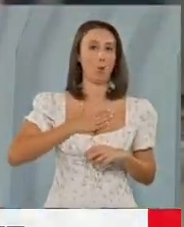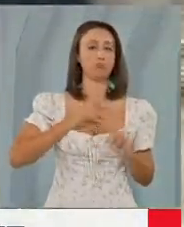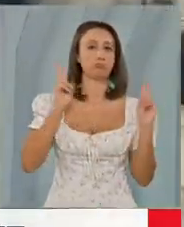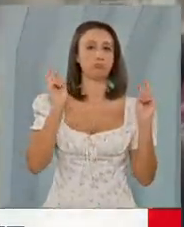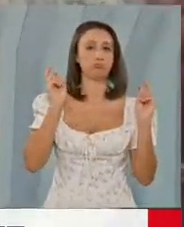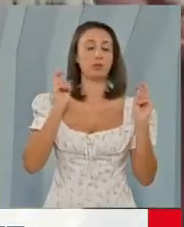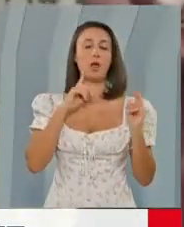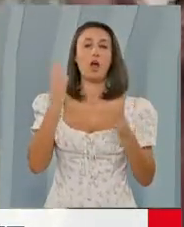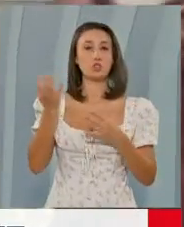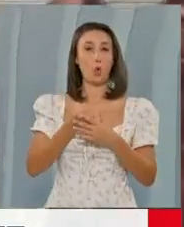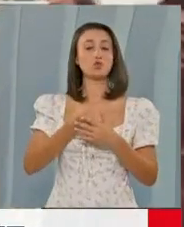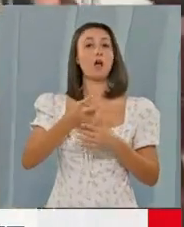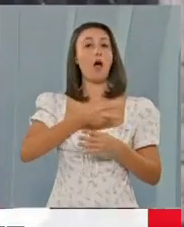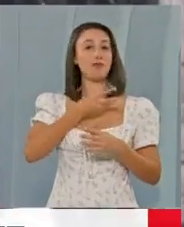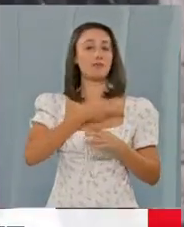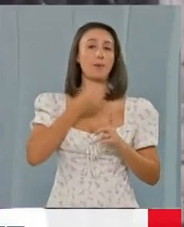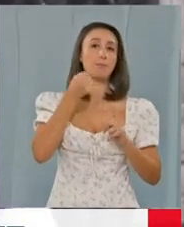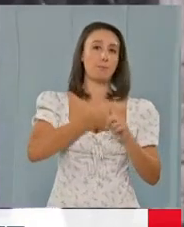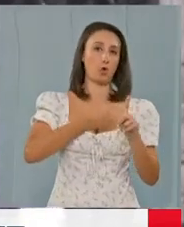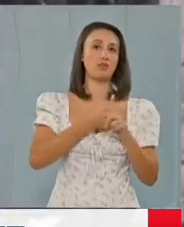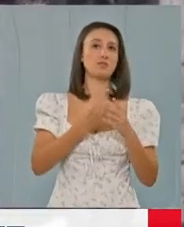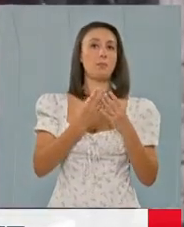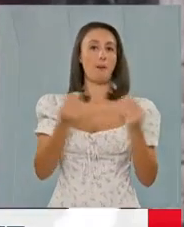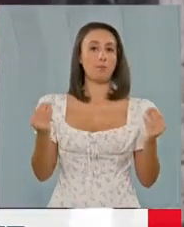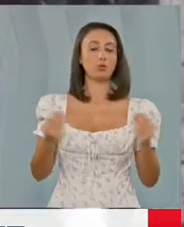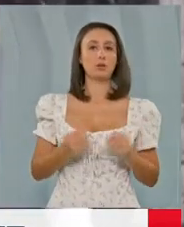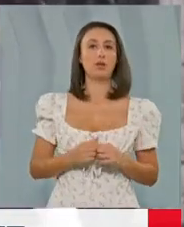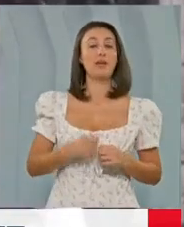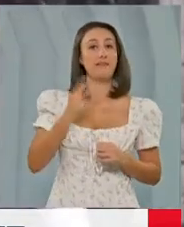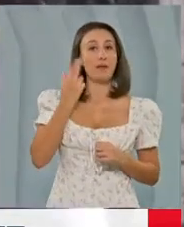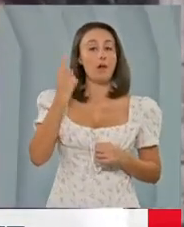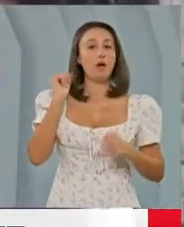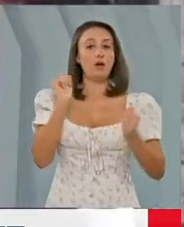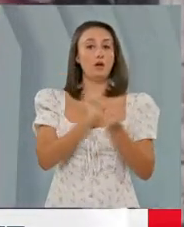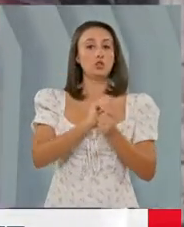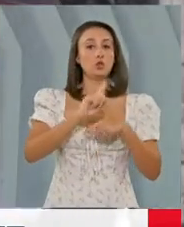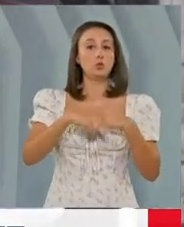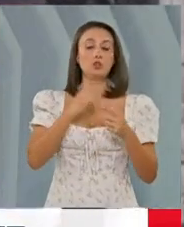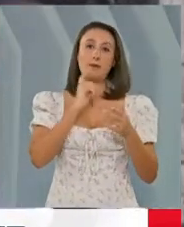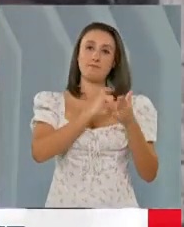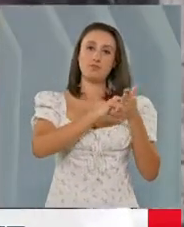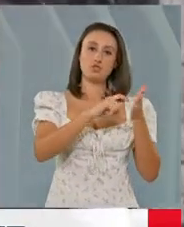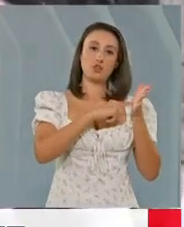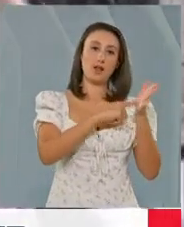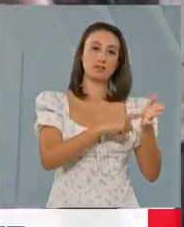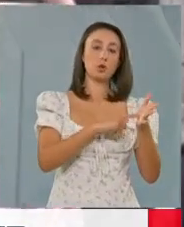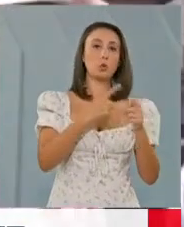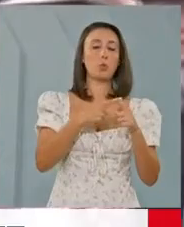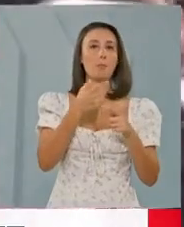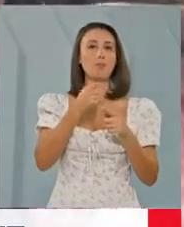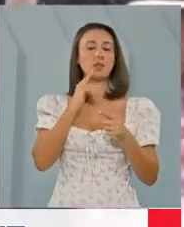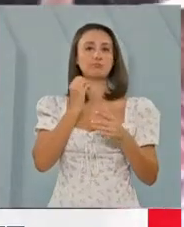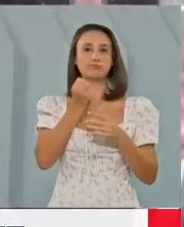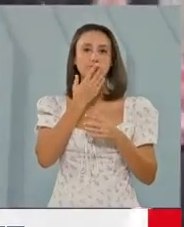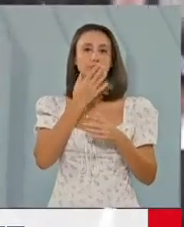stradă britanici din Londra, Oxford sau Edinburgh. În cel din urmă oraș, o femeie a fost arestată după ce a afișat o pancartă cu un mesaj